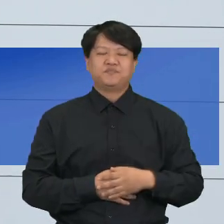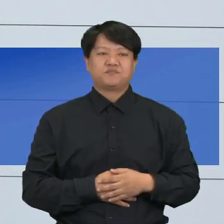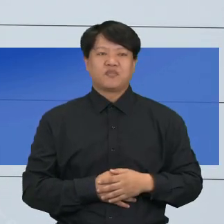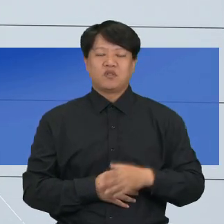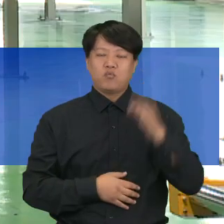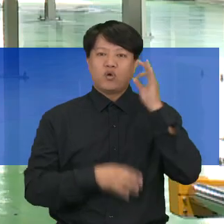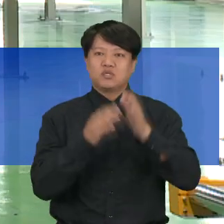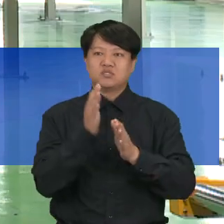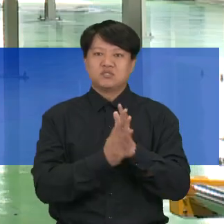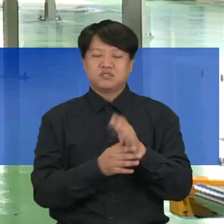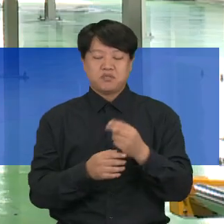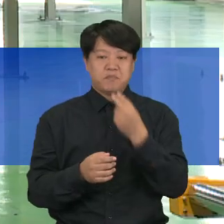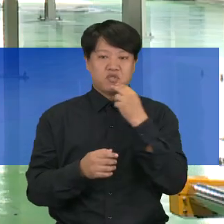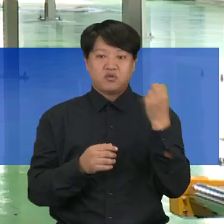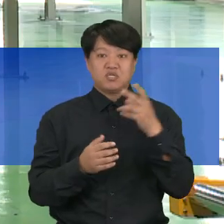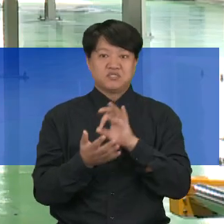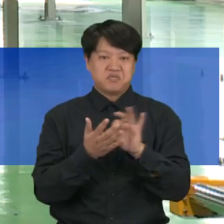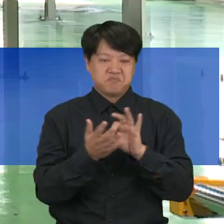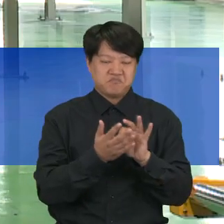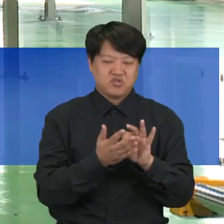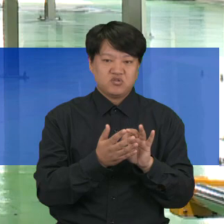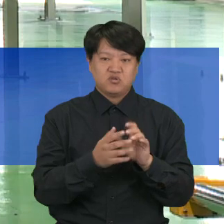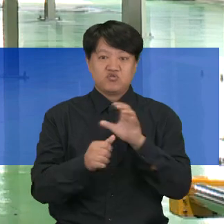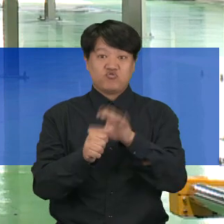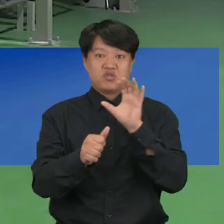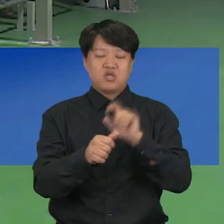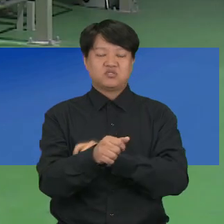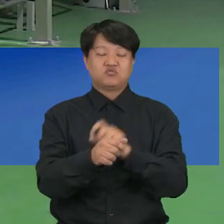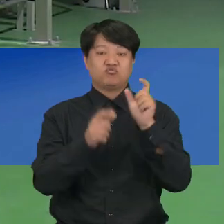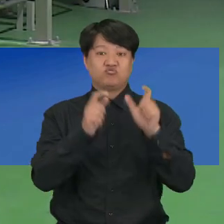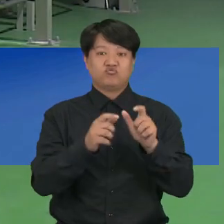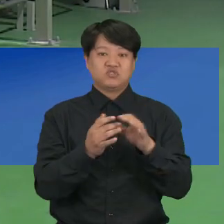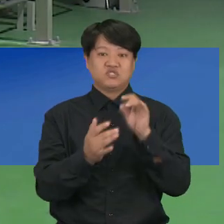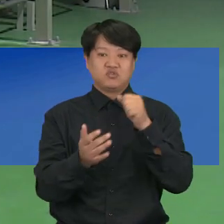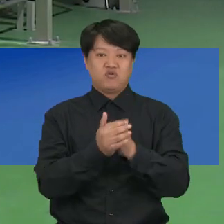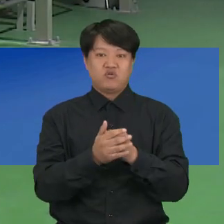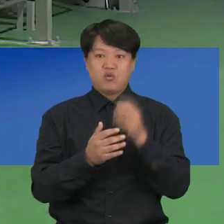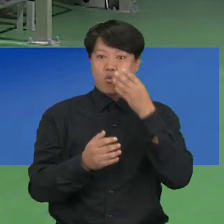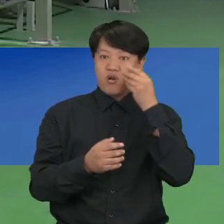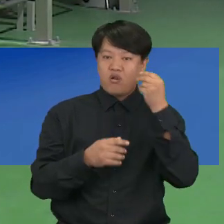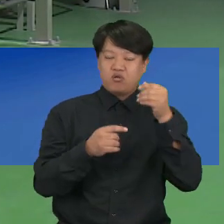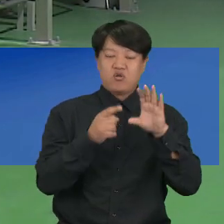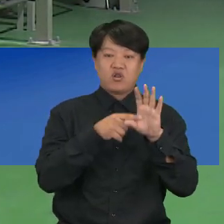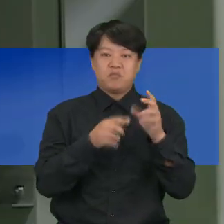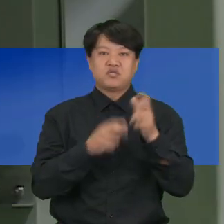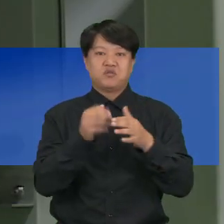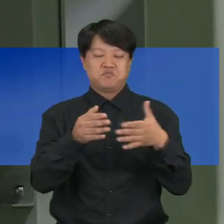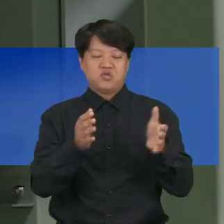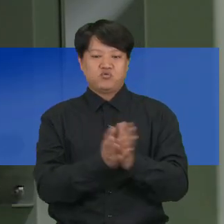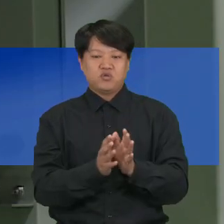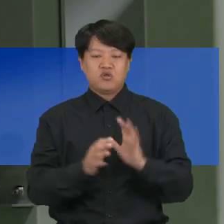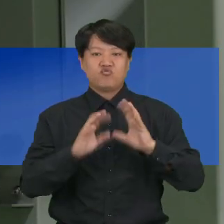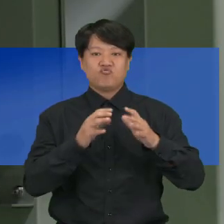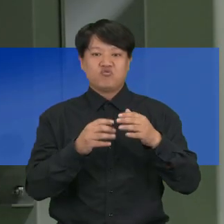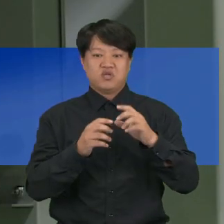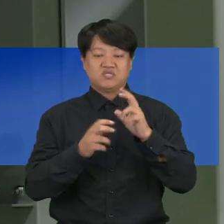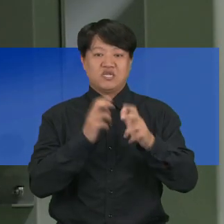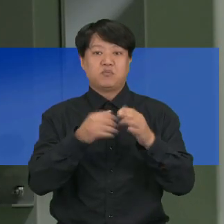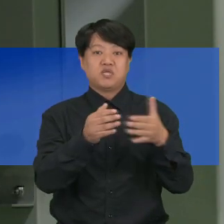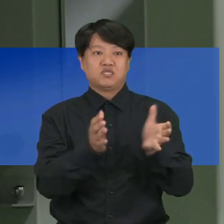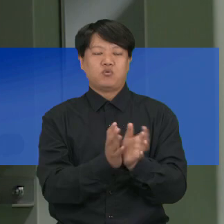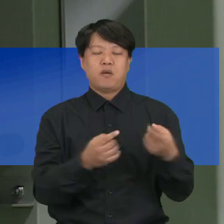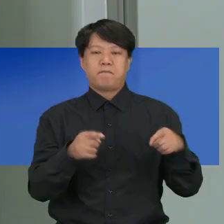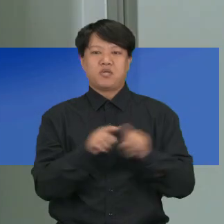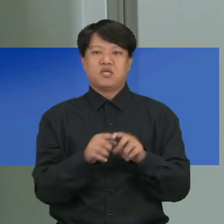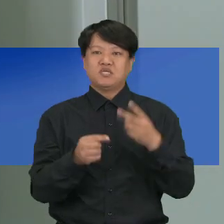기대됩니다 포항시 는 배터리 리사이클 규제 자유토크 재정으로 활력을 띄는 영일만 산업단지 밀 포항 블루베리